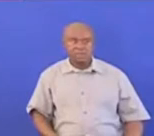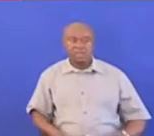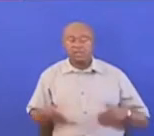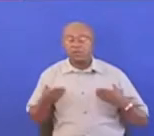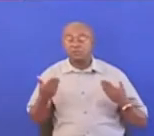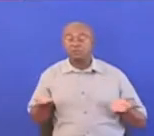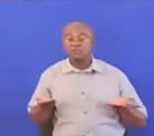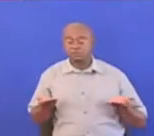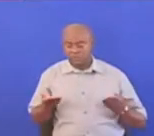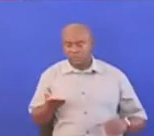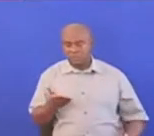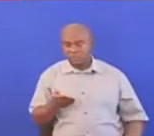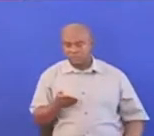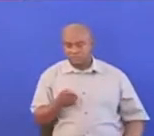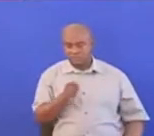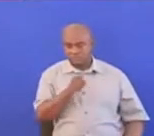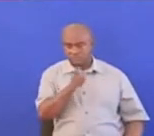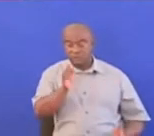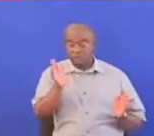wananchi wetu wafugaji